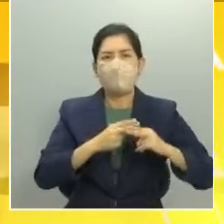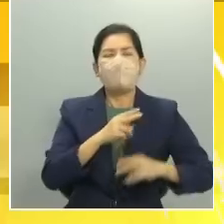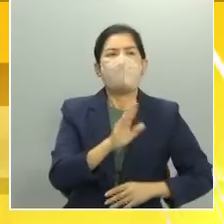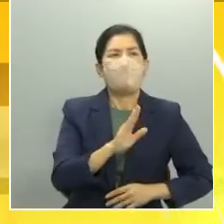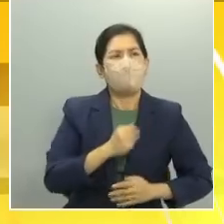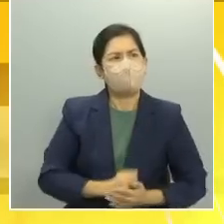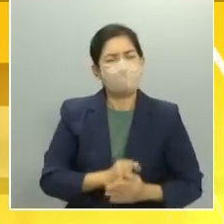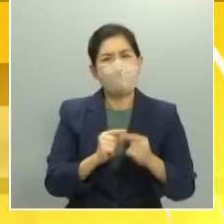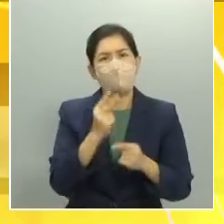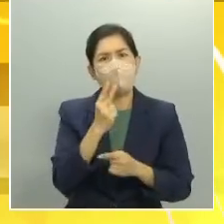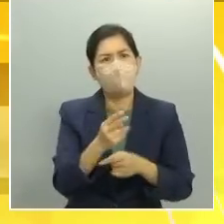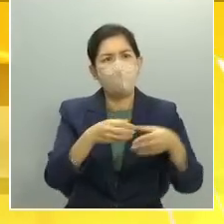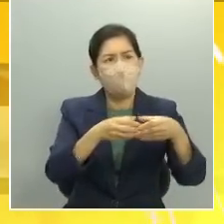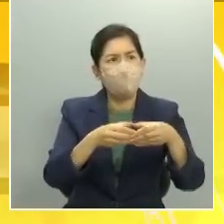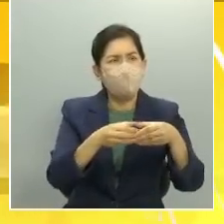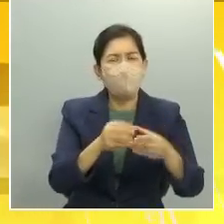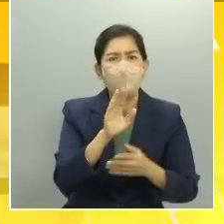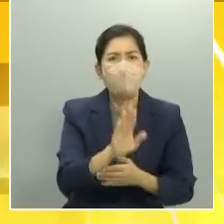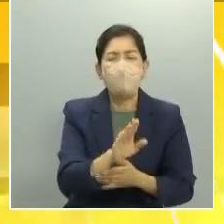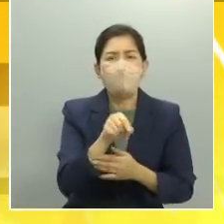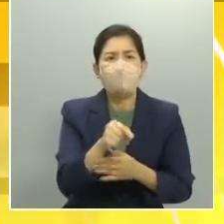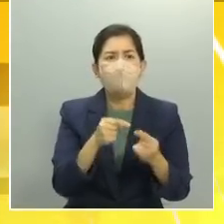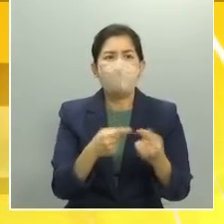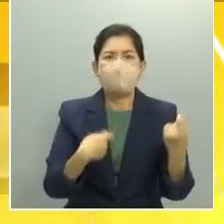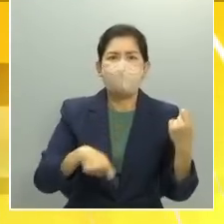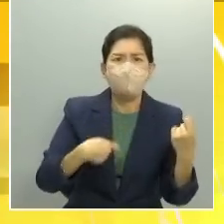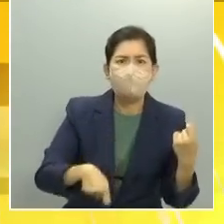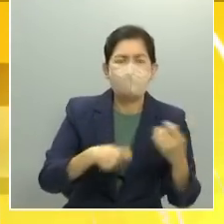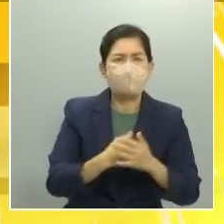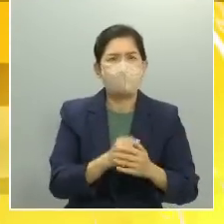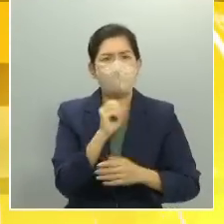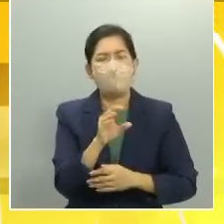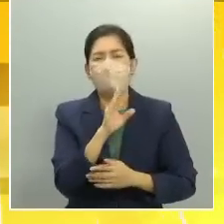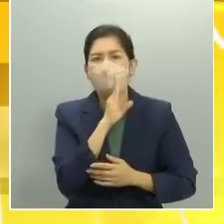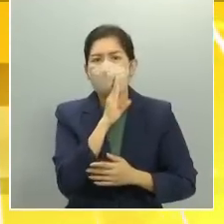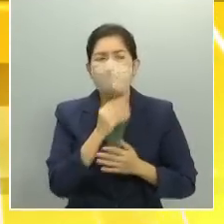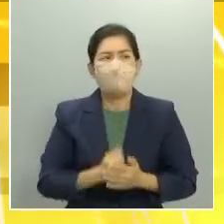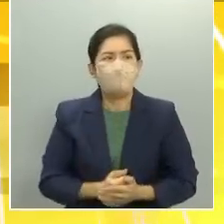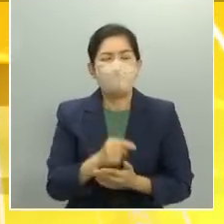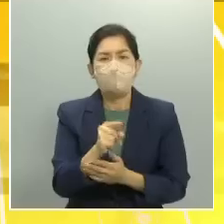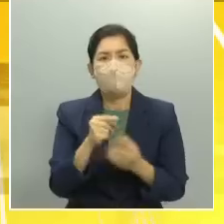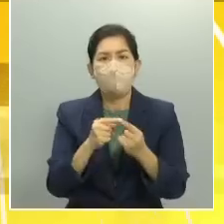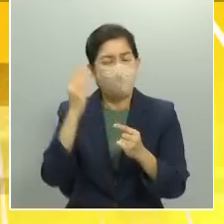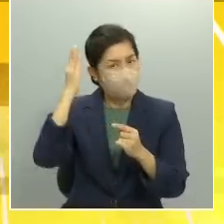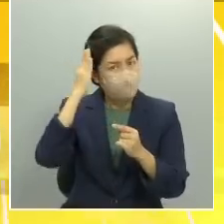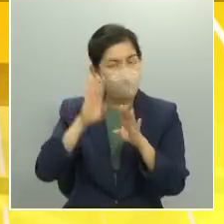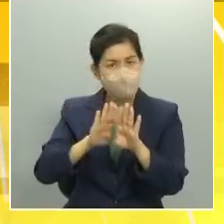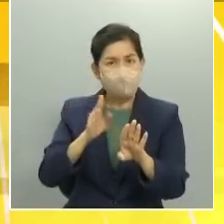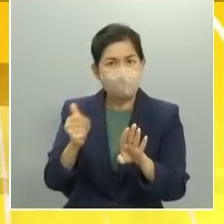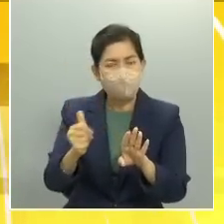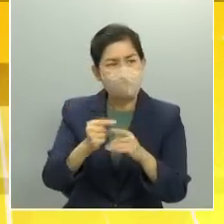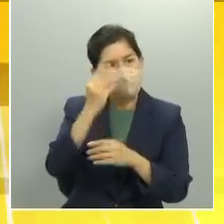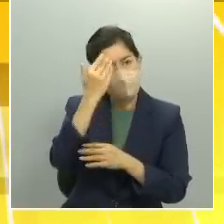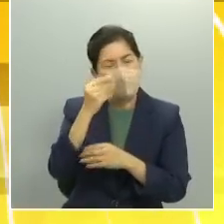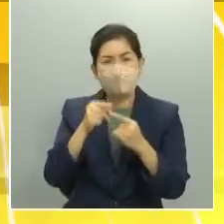มกลุ่มนักดนตรีถึงต้องวิ่งออกหน้าร้านถ้าประตูหลังร้านมันออกได้ทำไมนักดนตรีต้องออกหน้าร้านเป็นเพราะอะไร